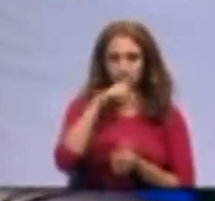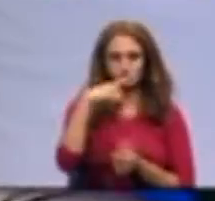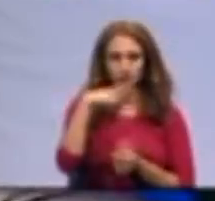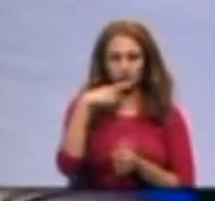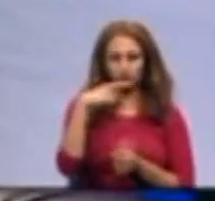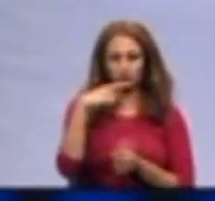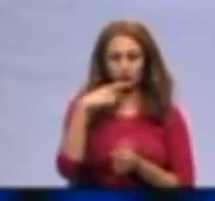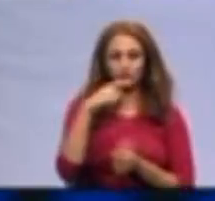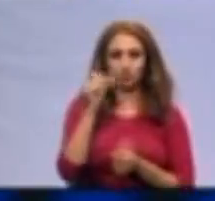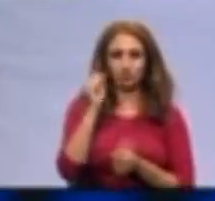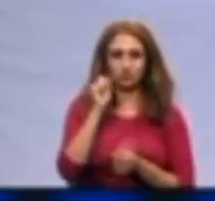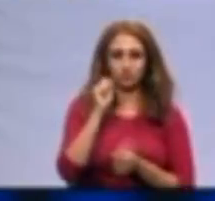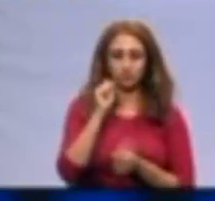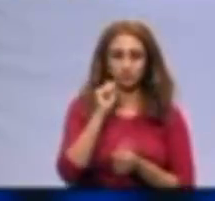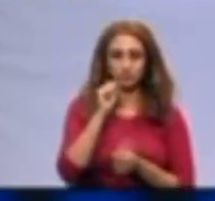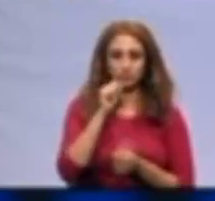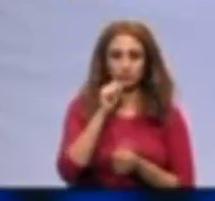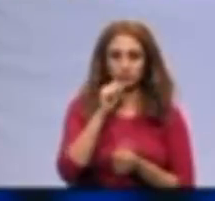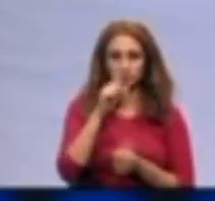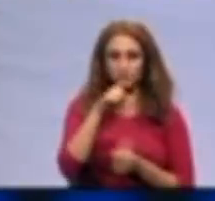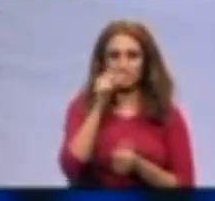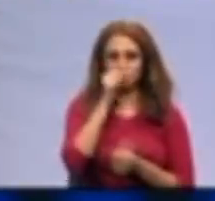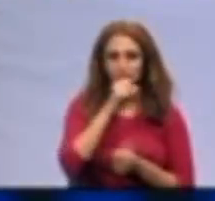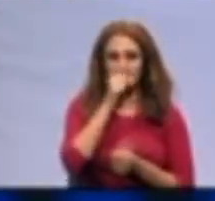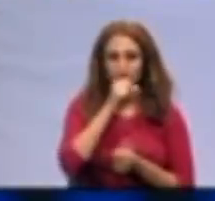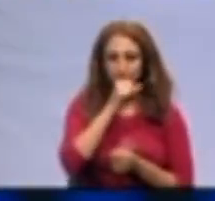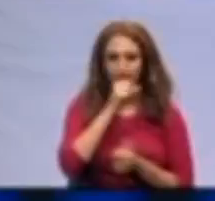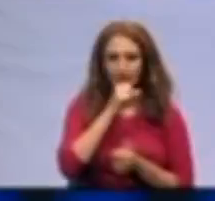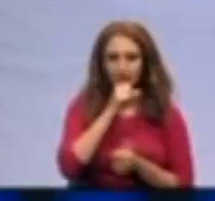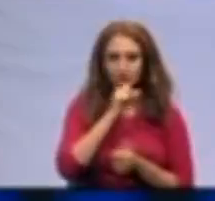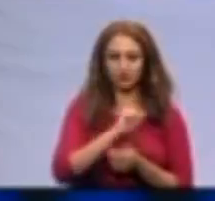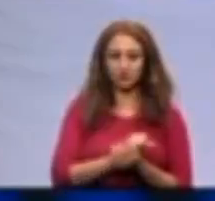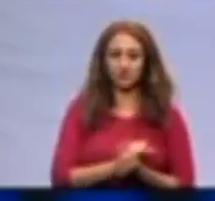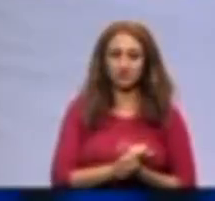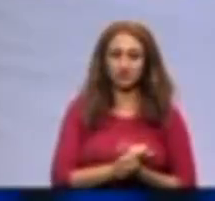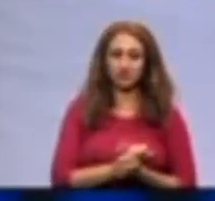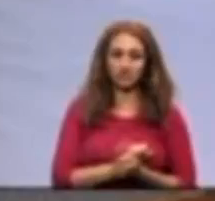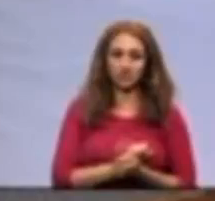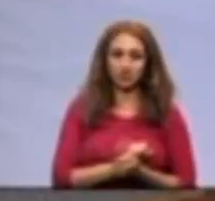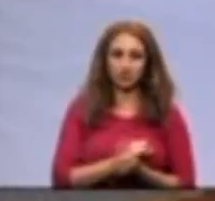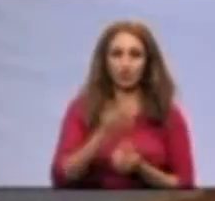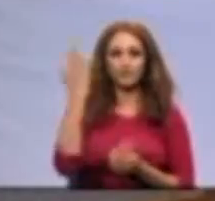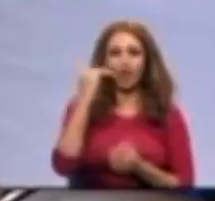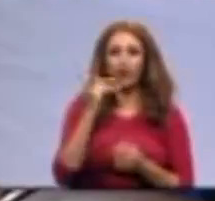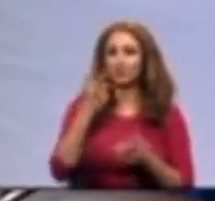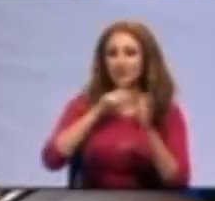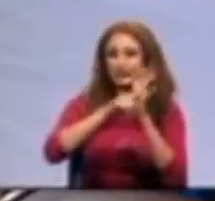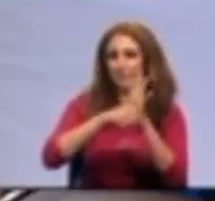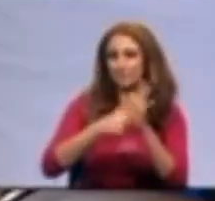عيوني زرق زرق على خضر مش اسود عيوني. كنت موديل في الأغاني. كنت